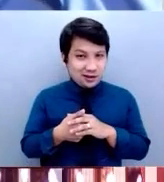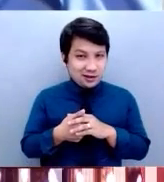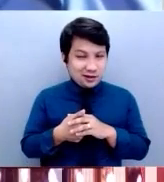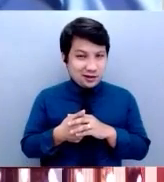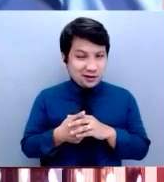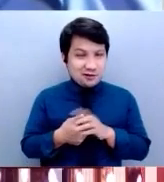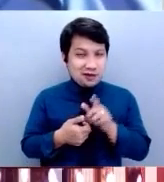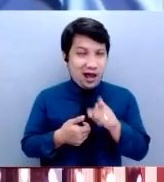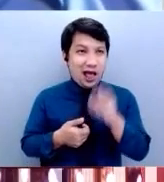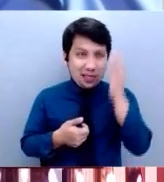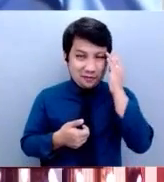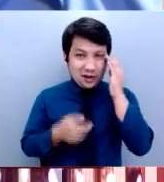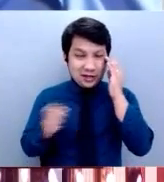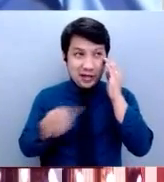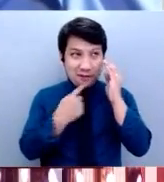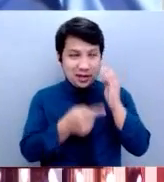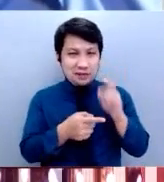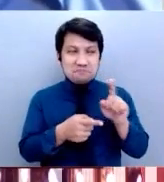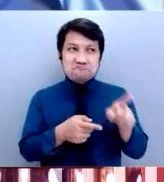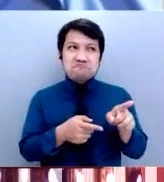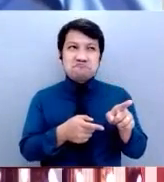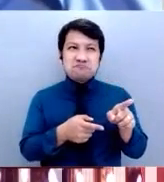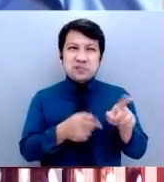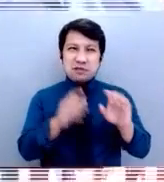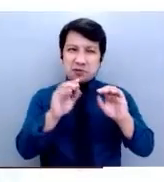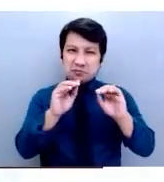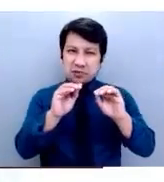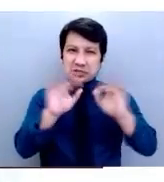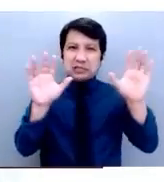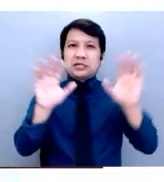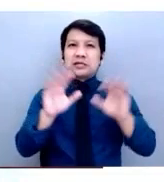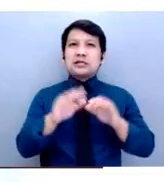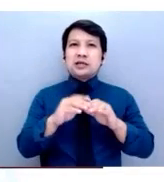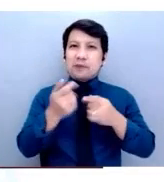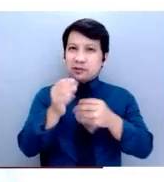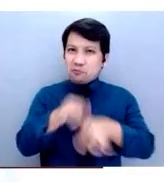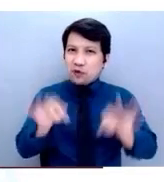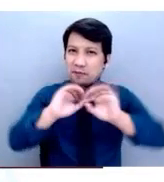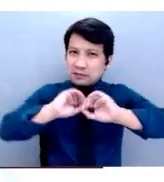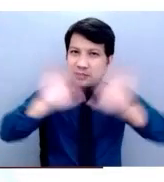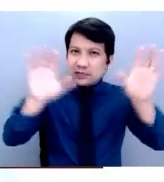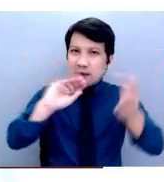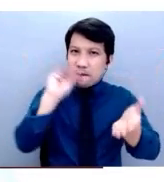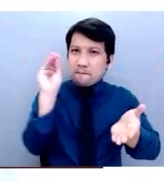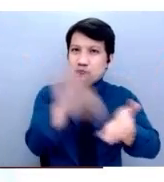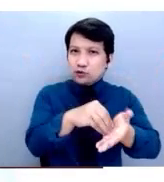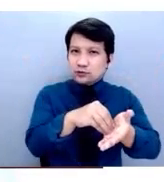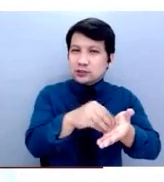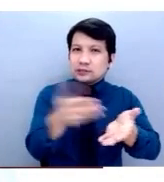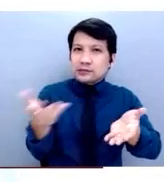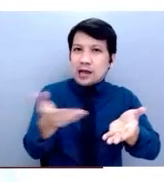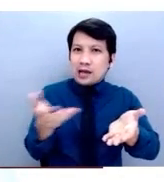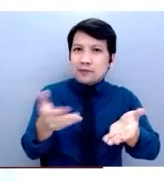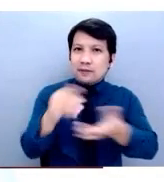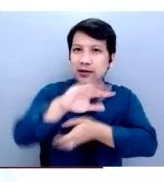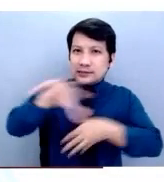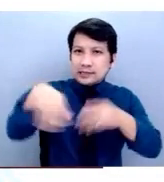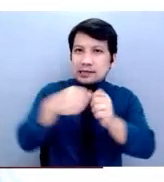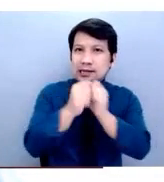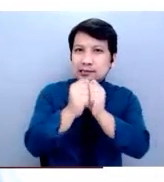magiging kwan yan, magiging dapat malinaw yan at ilalagay dapat yan bilang bahagi